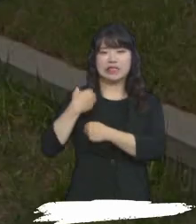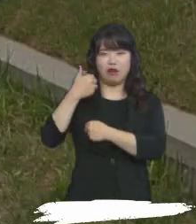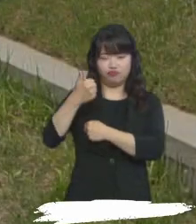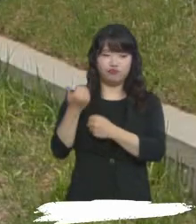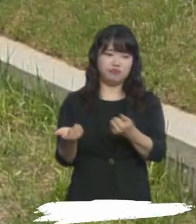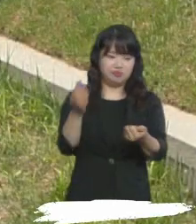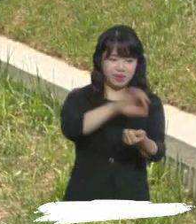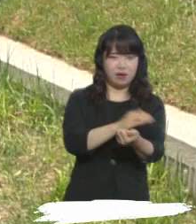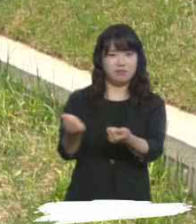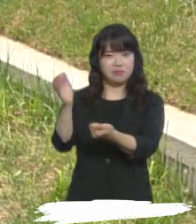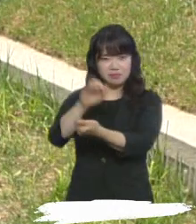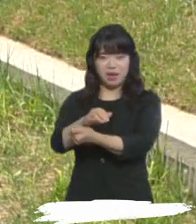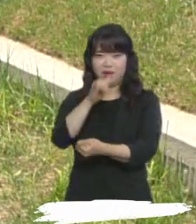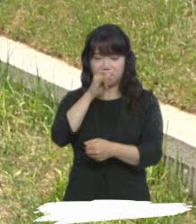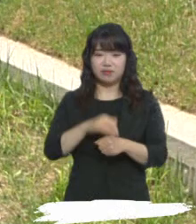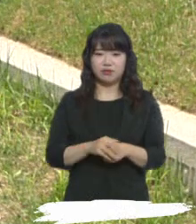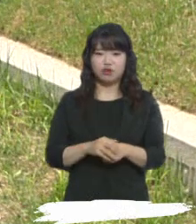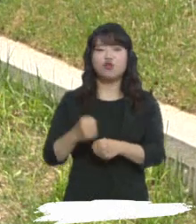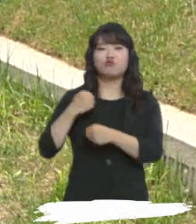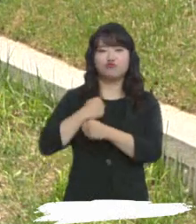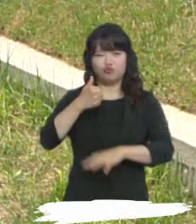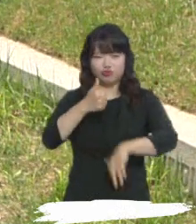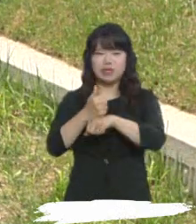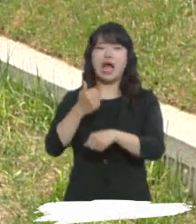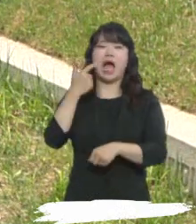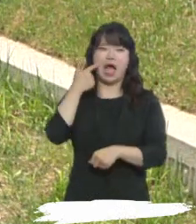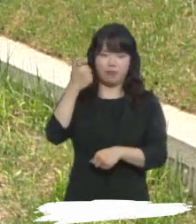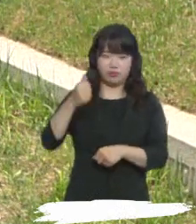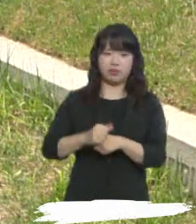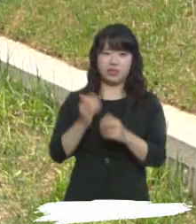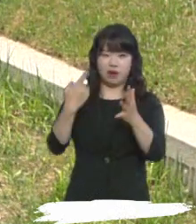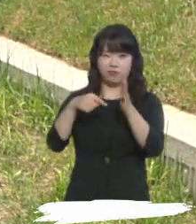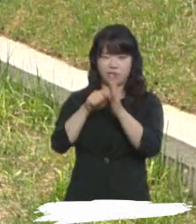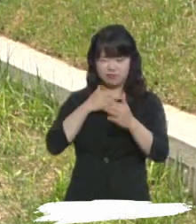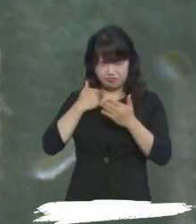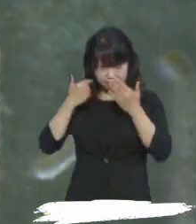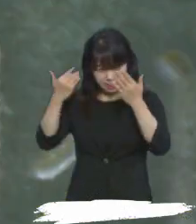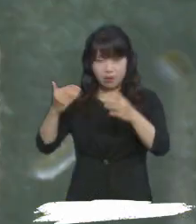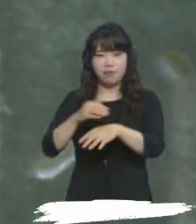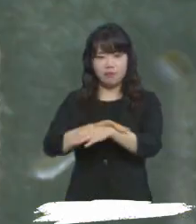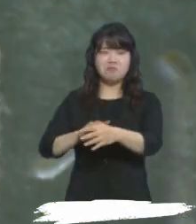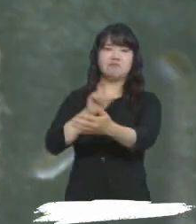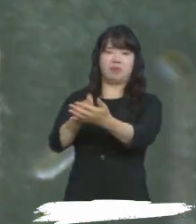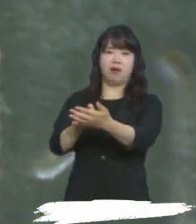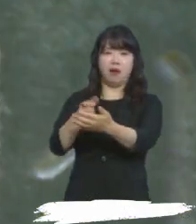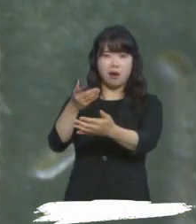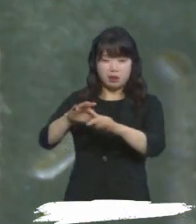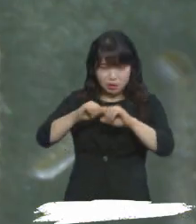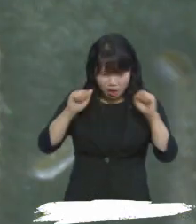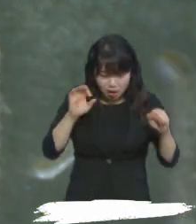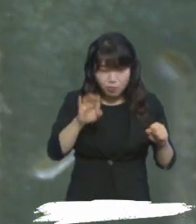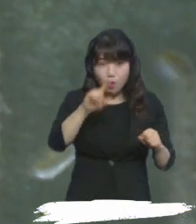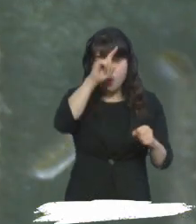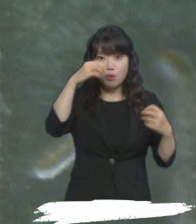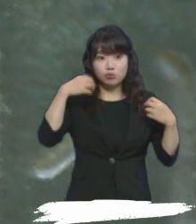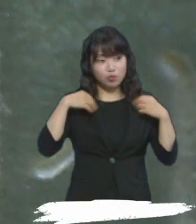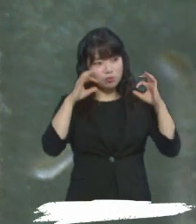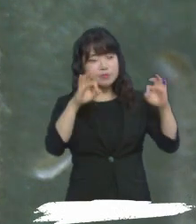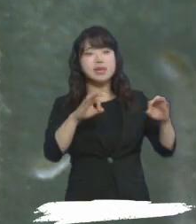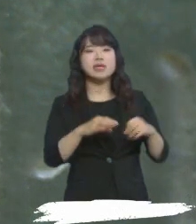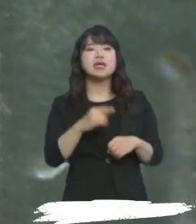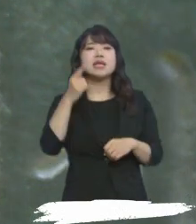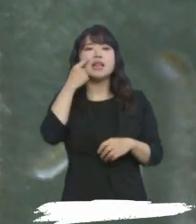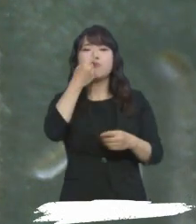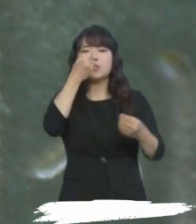잠들었습니다. 군의 아버지, 호국의 간성. 하지만 이들은 모두 국가에서 공인한 친일